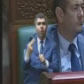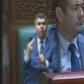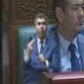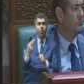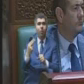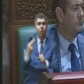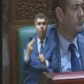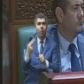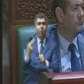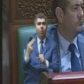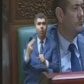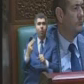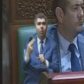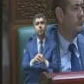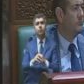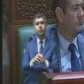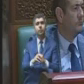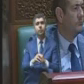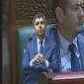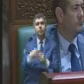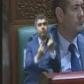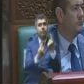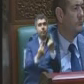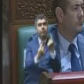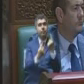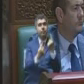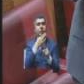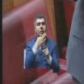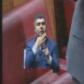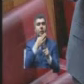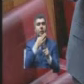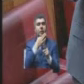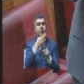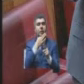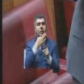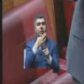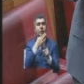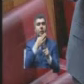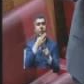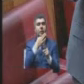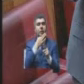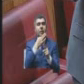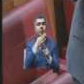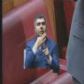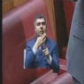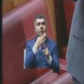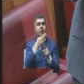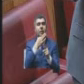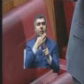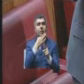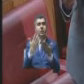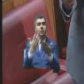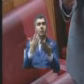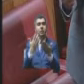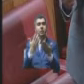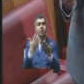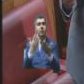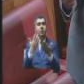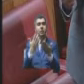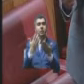لمرشحين الاخرين. النقطه الثانيه، للموظفين بعض الاستثناءات وبعض